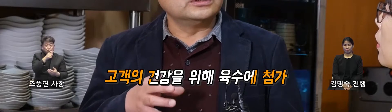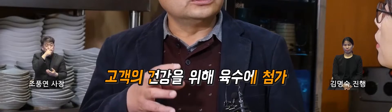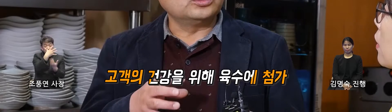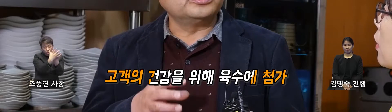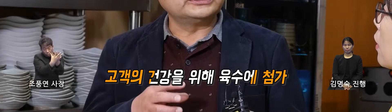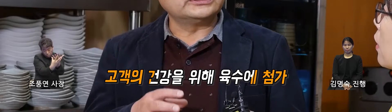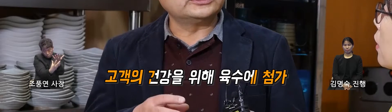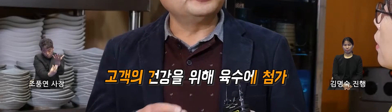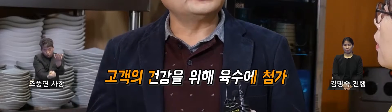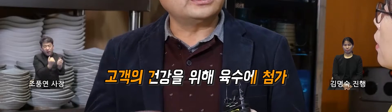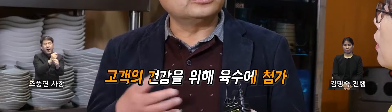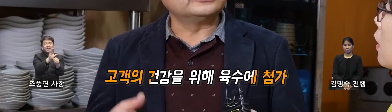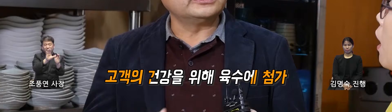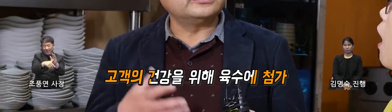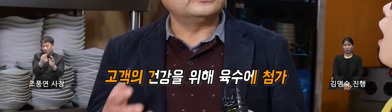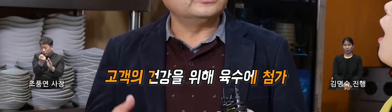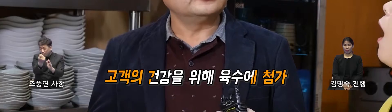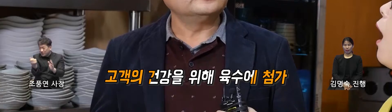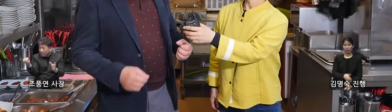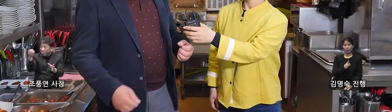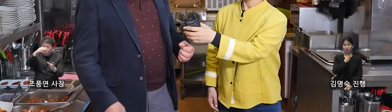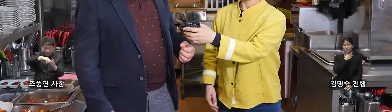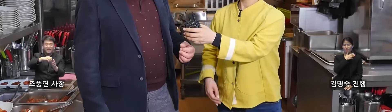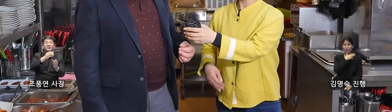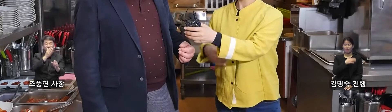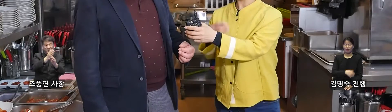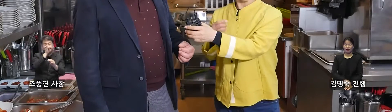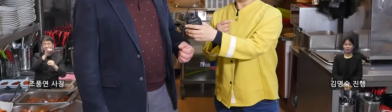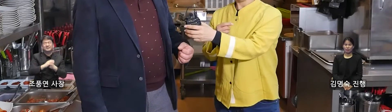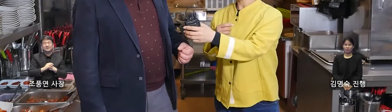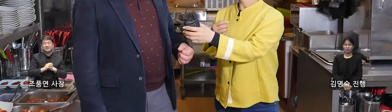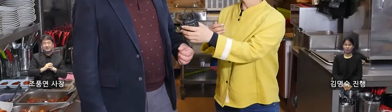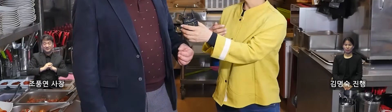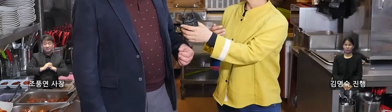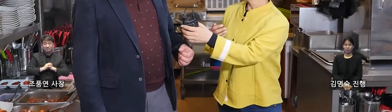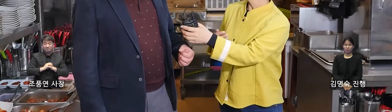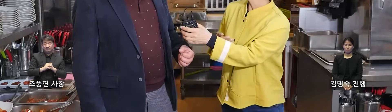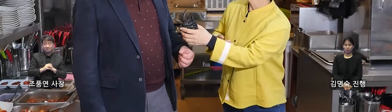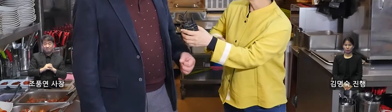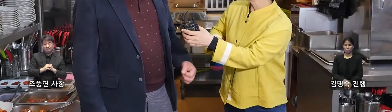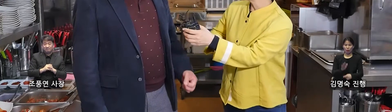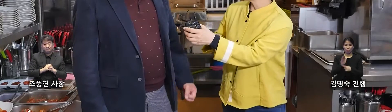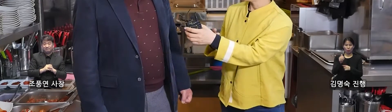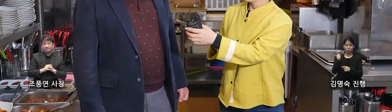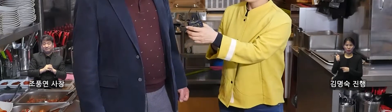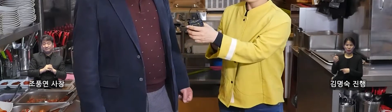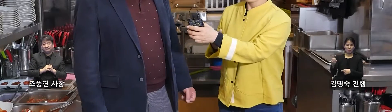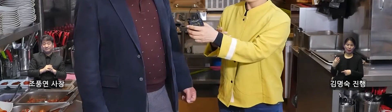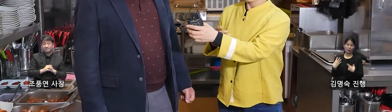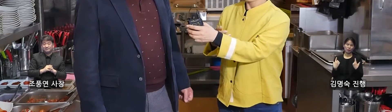거기다 조금씩 첨가하고 있어요. 그래서 아까 우리 본부장님이